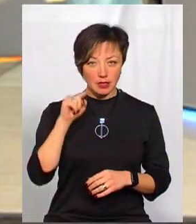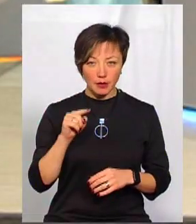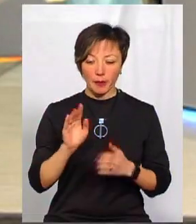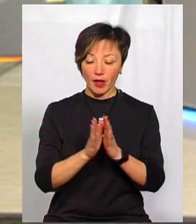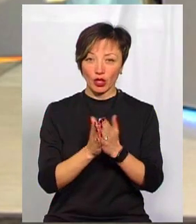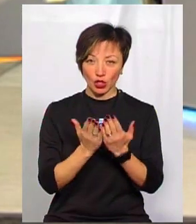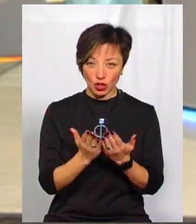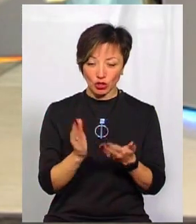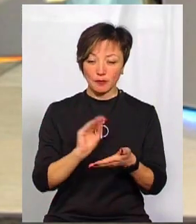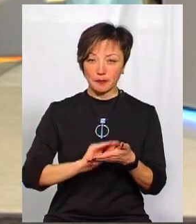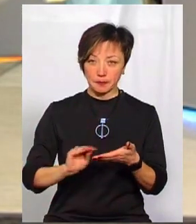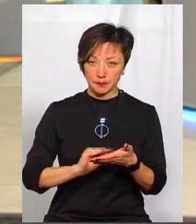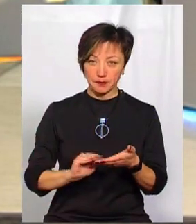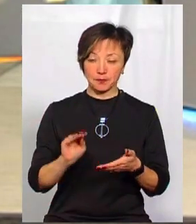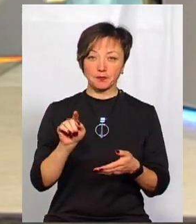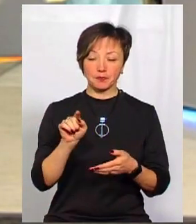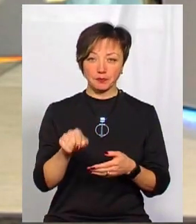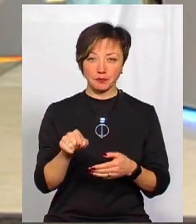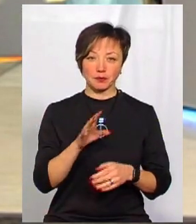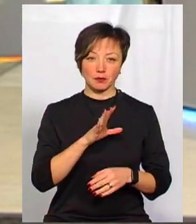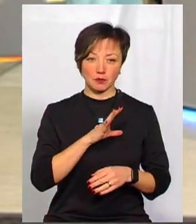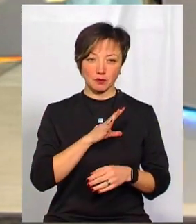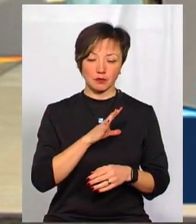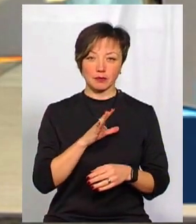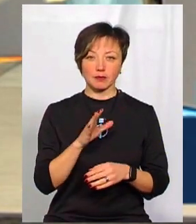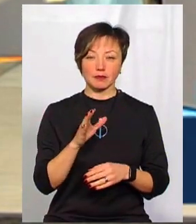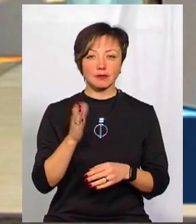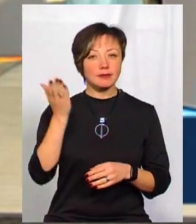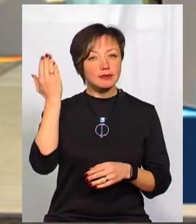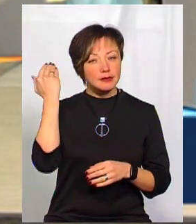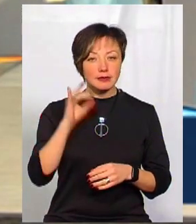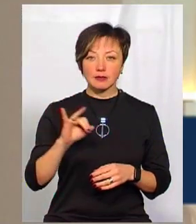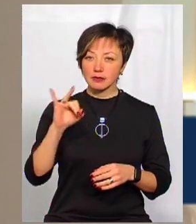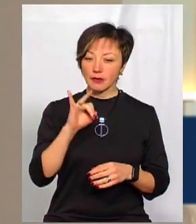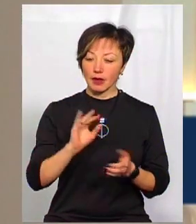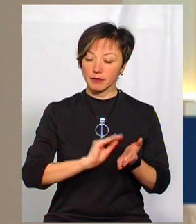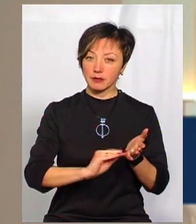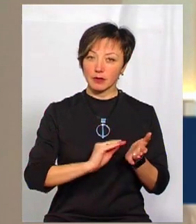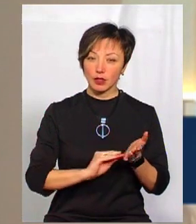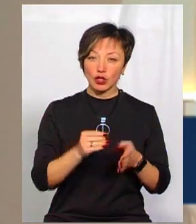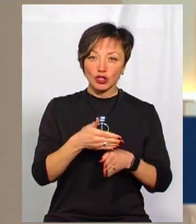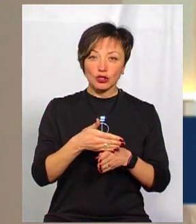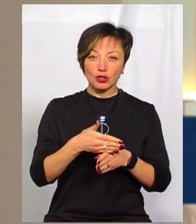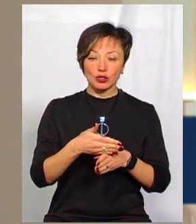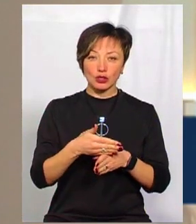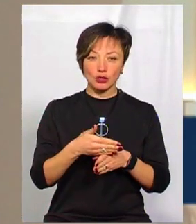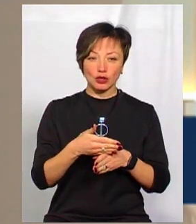«Прогулянка Проскуровим» він говорив, ну, роблячи такий екскурс в історію, говорив, що частка,